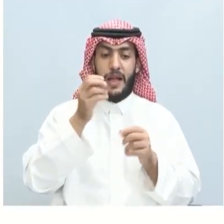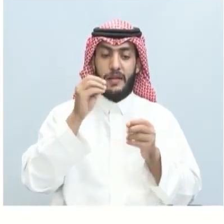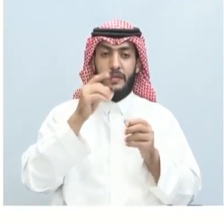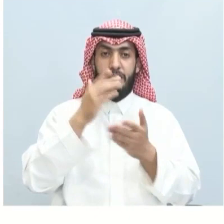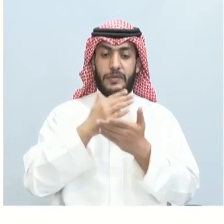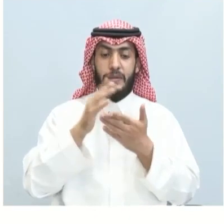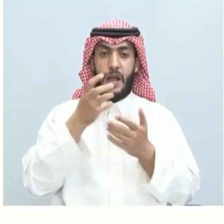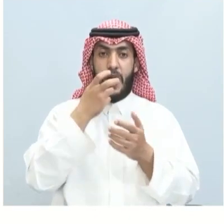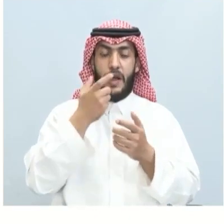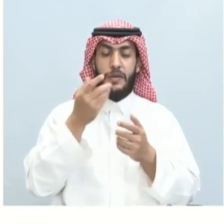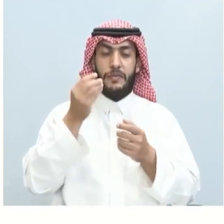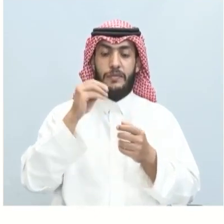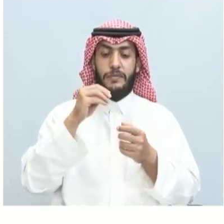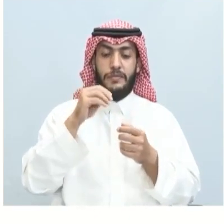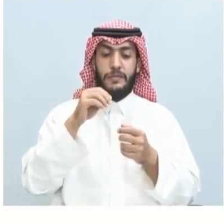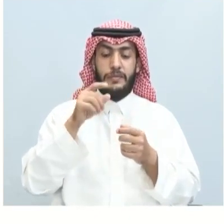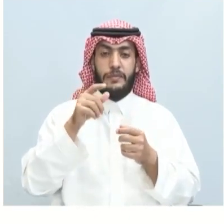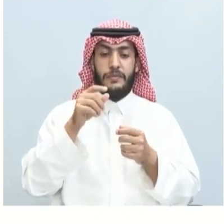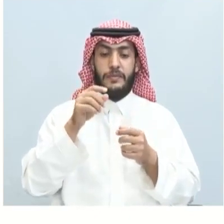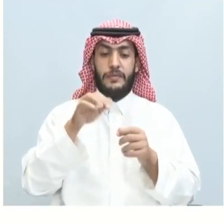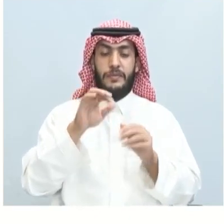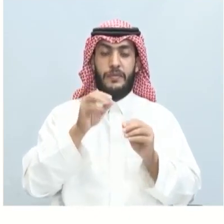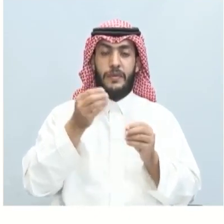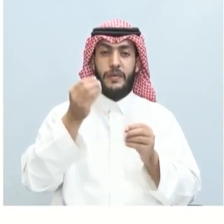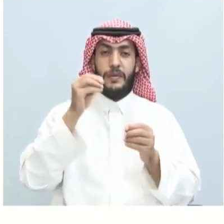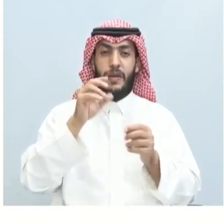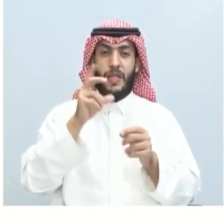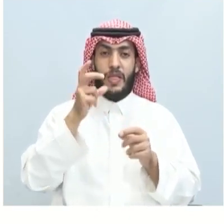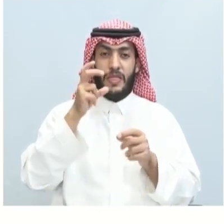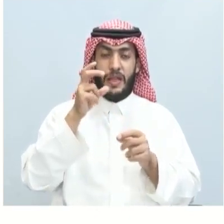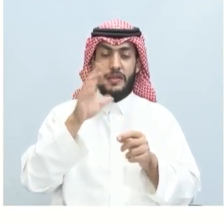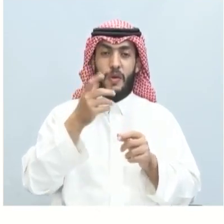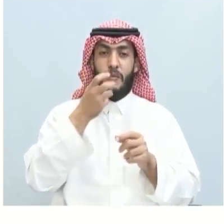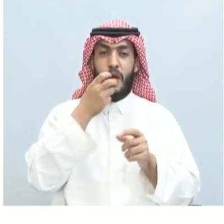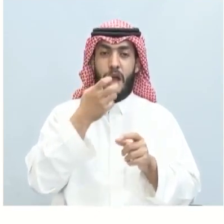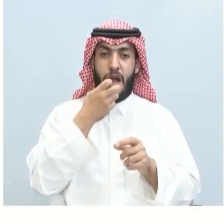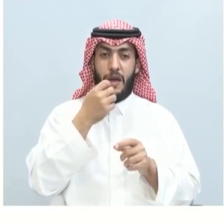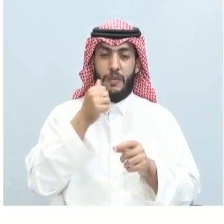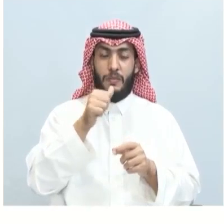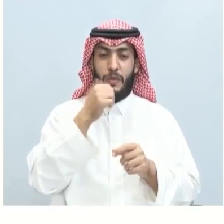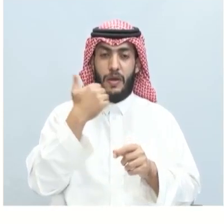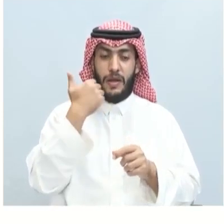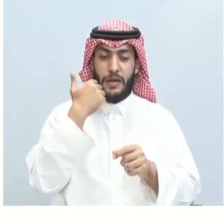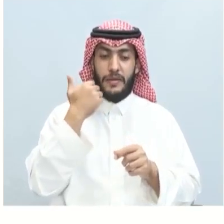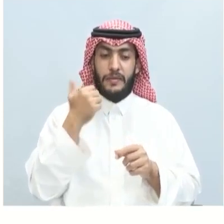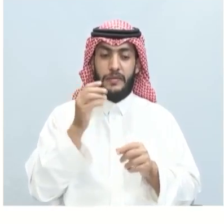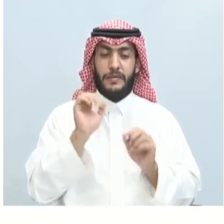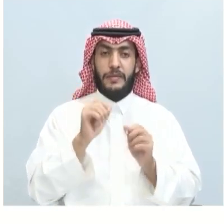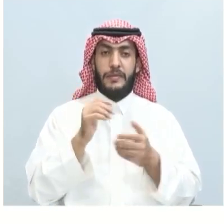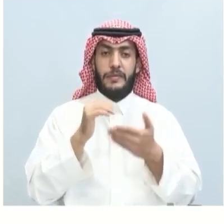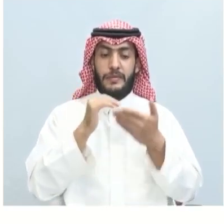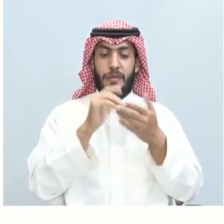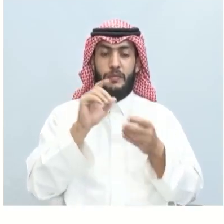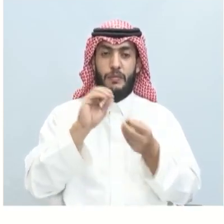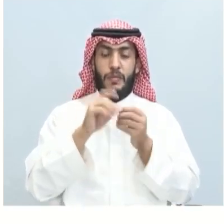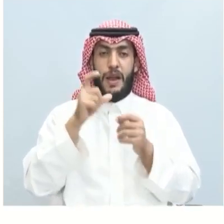بمعنى حراره او ازالتها بمعنى ان عندما وضعنا في الثلج او في الماء الساخن تدفع الحراره الاتزان نحو المحلول